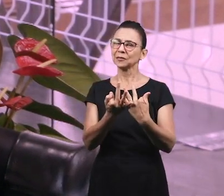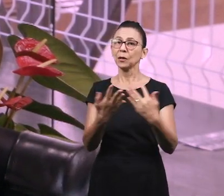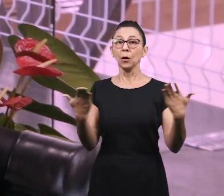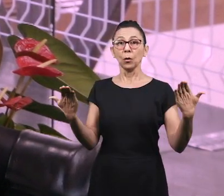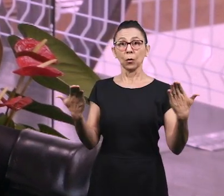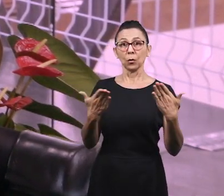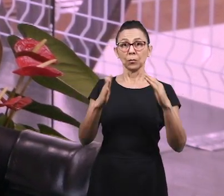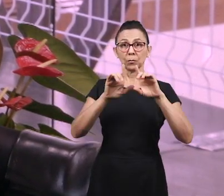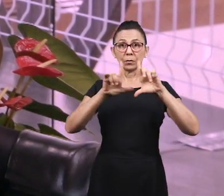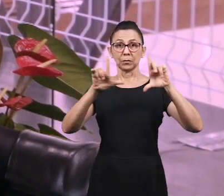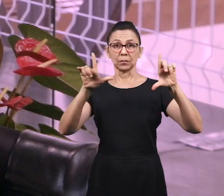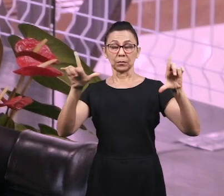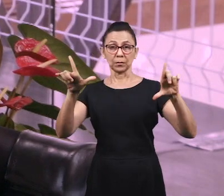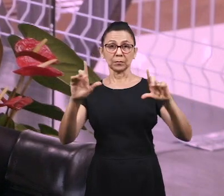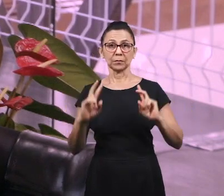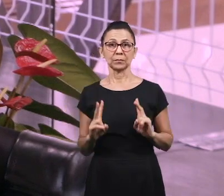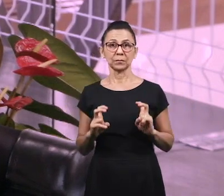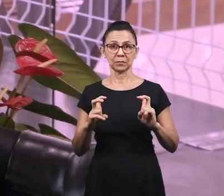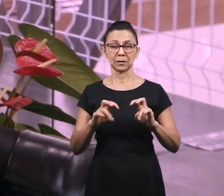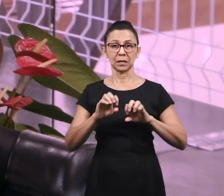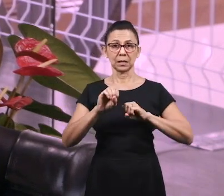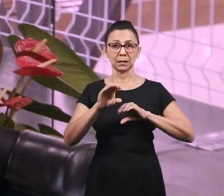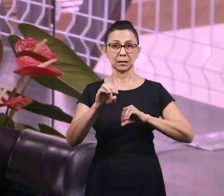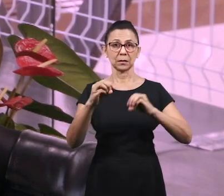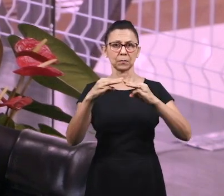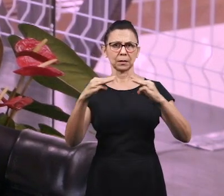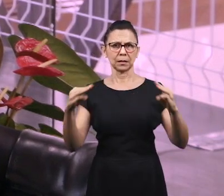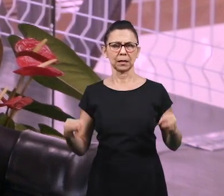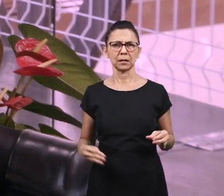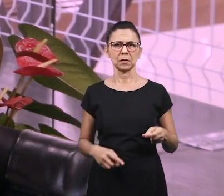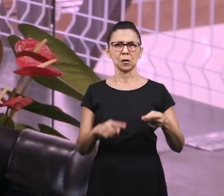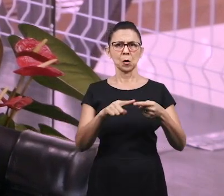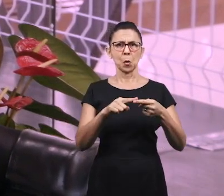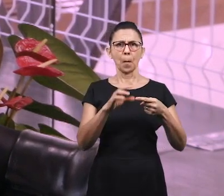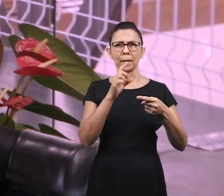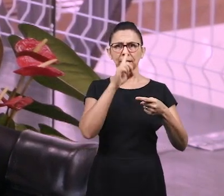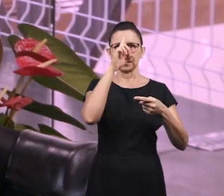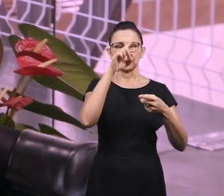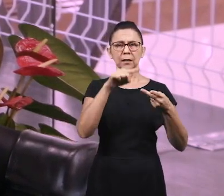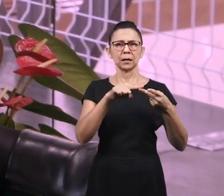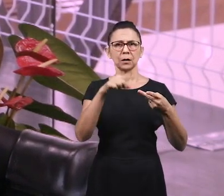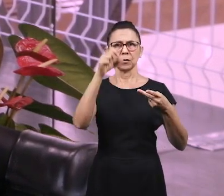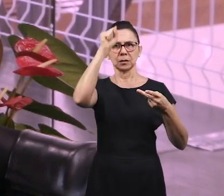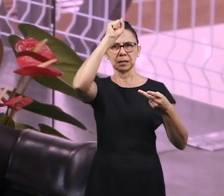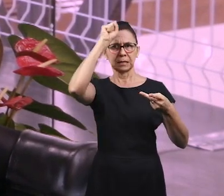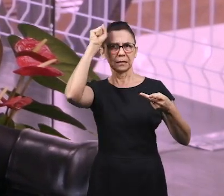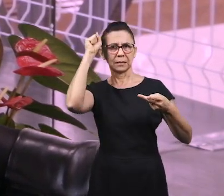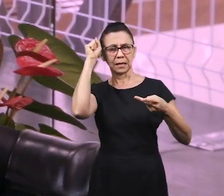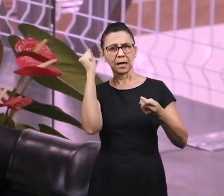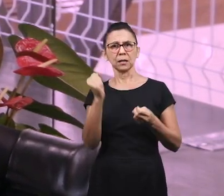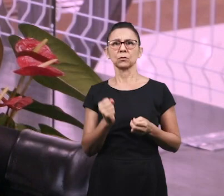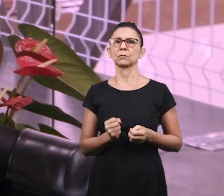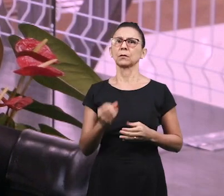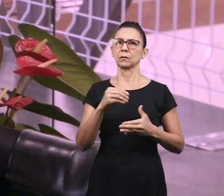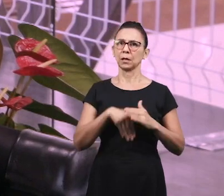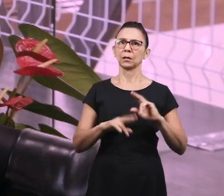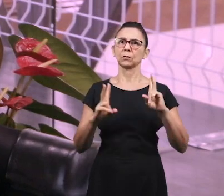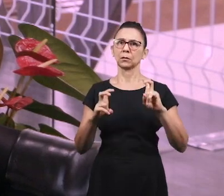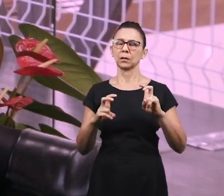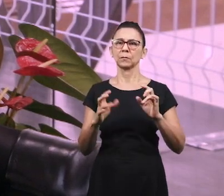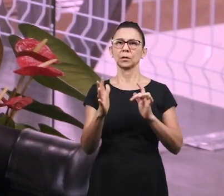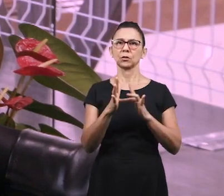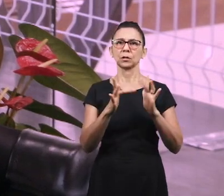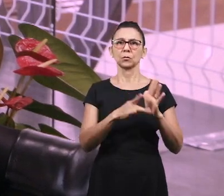famille. Dans le tableau d'aujourd'hui, les sons du Manaïm, les pasteurs Daniel Moreira et Serge Souza, dans